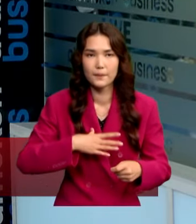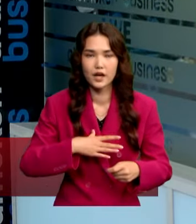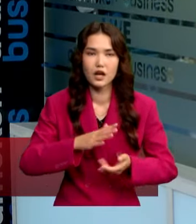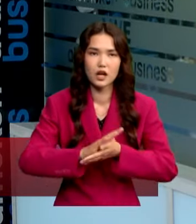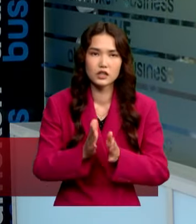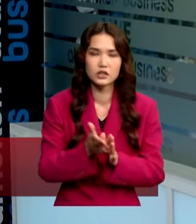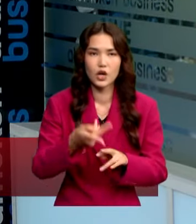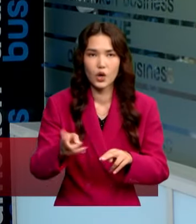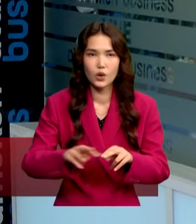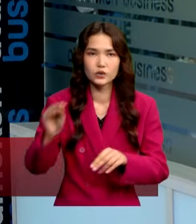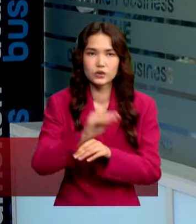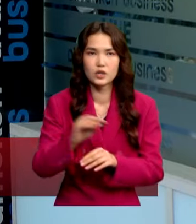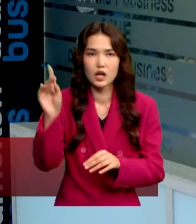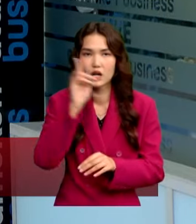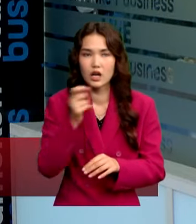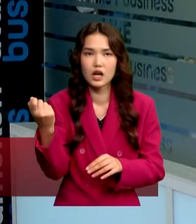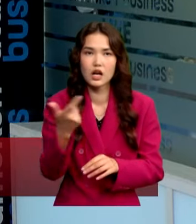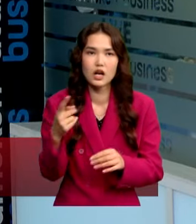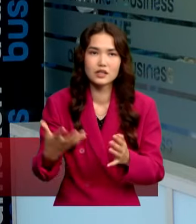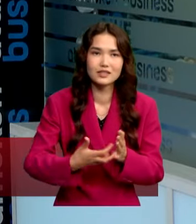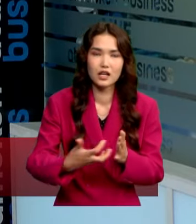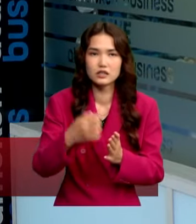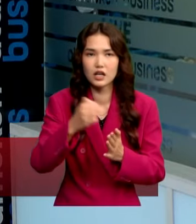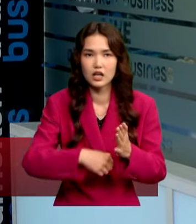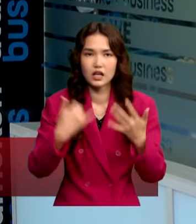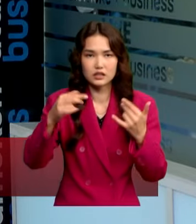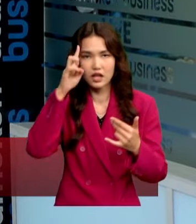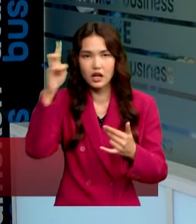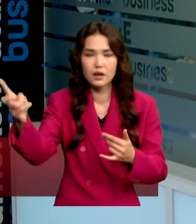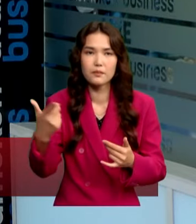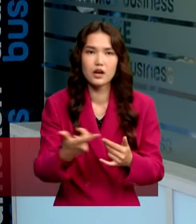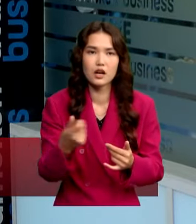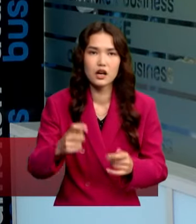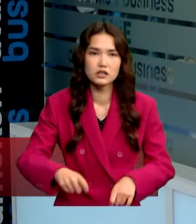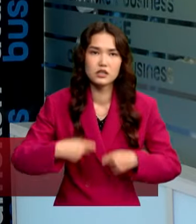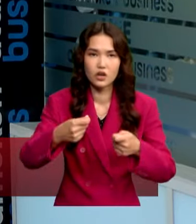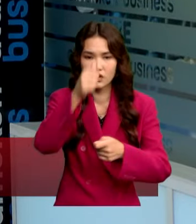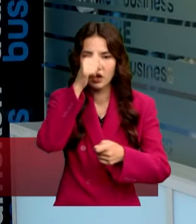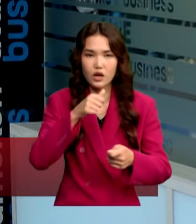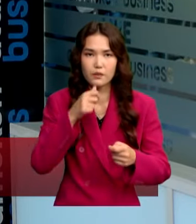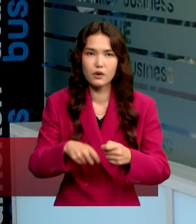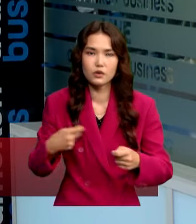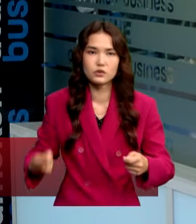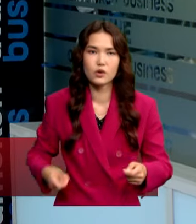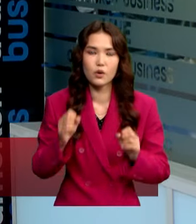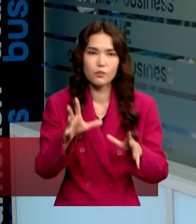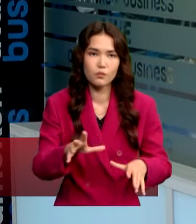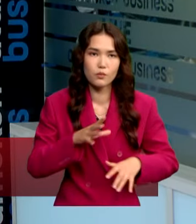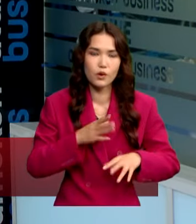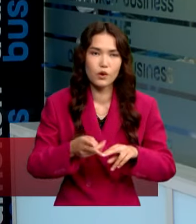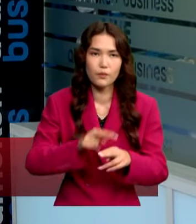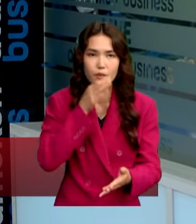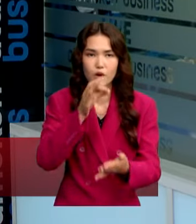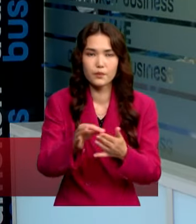дейді. Оған қоса көгілдір отын тапшылығының кесірінен елді мекендерге газ жеткізу мерзімі созылып кетуі ықтимал, сондықтан